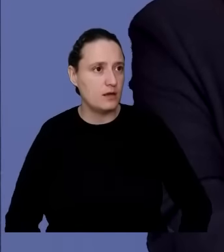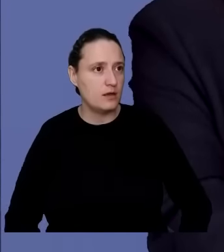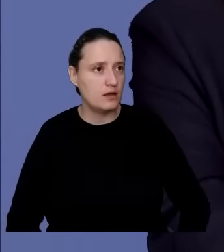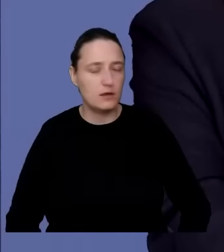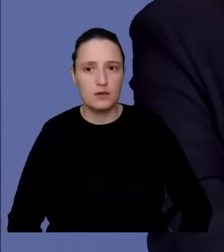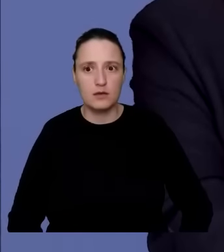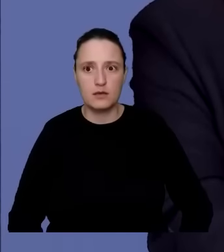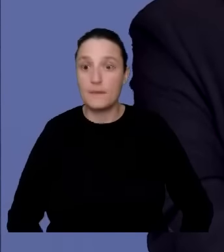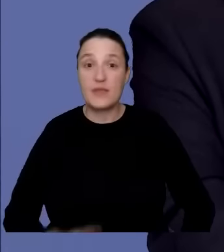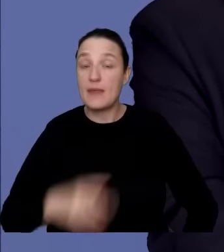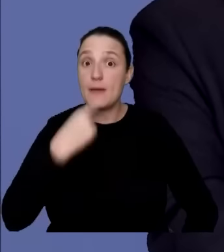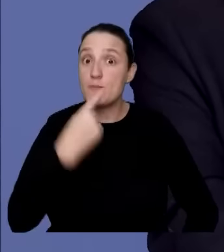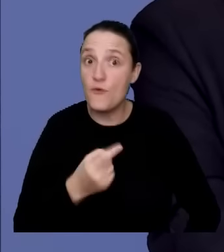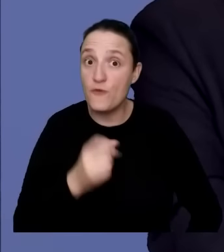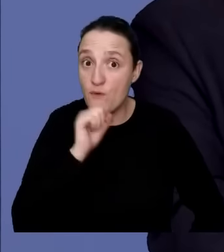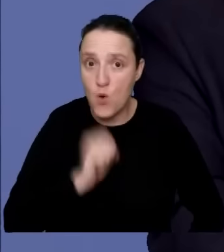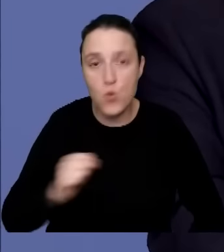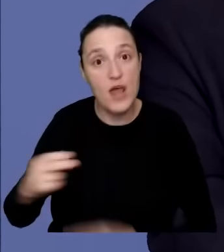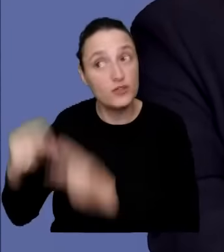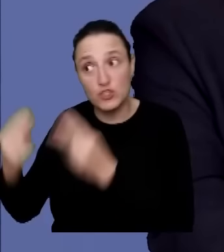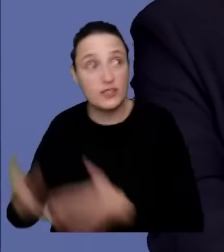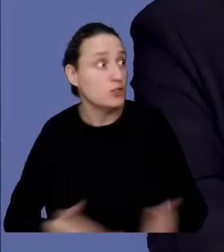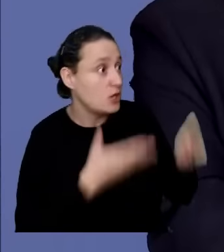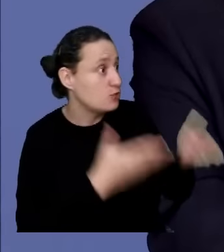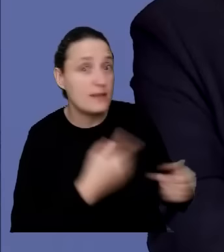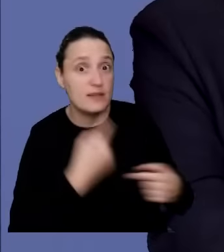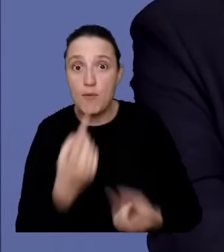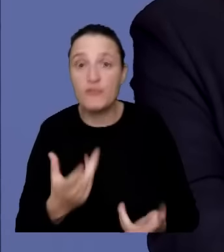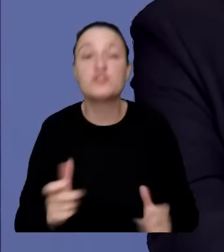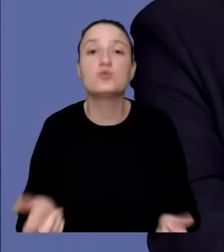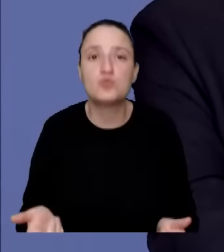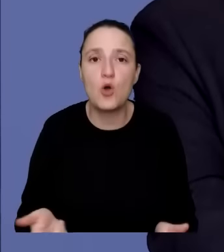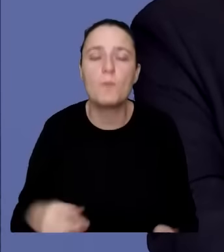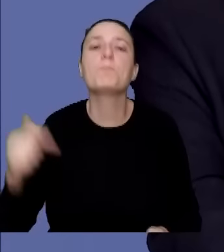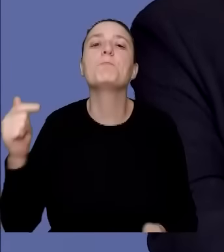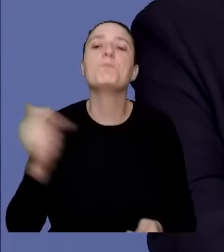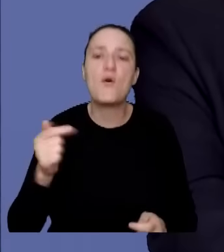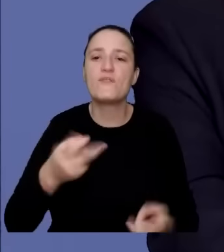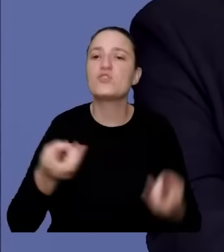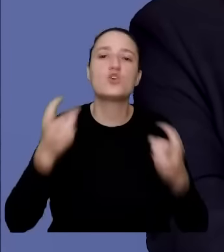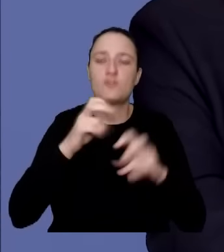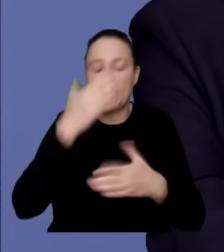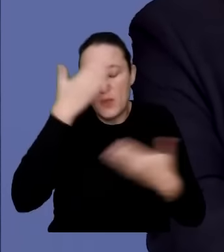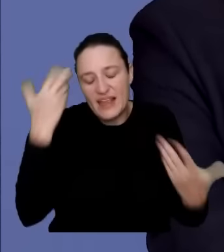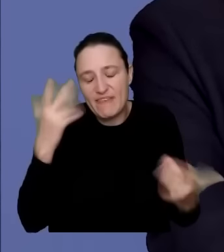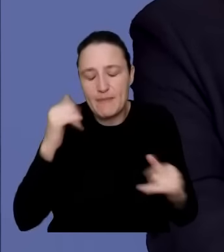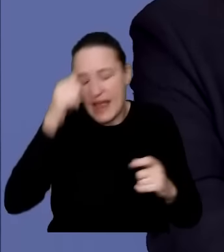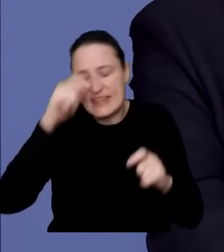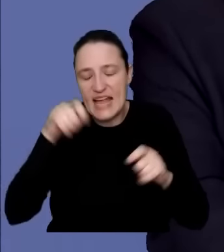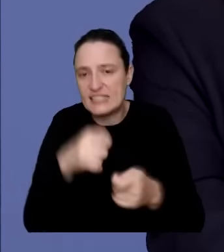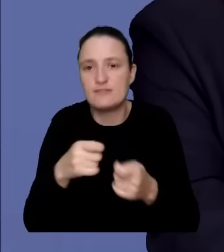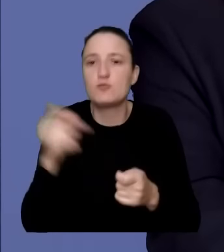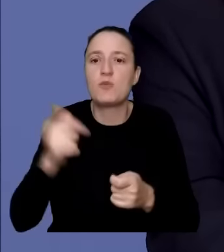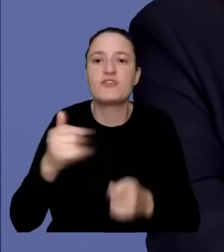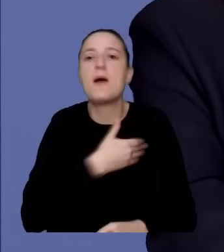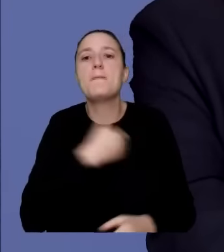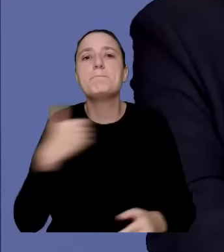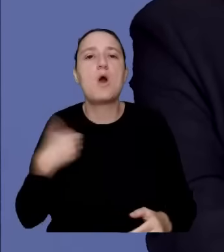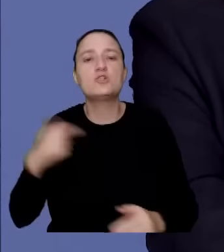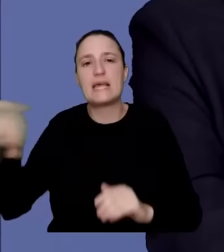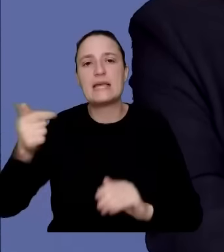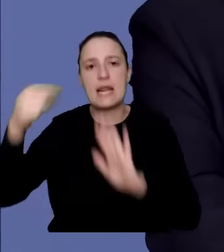tu nie wspomniał ani pan redaktor ani pan że powinna być stworzona No nie wiem można to nazwać karta polskich interesów